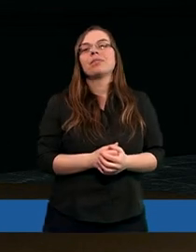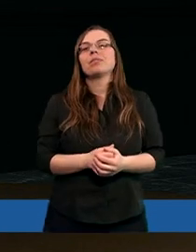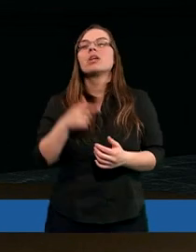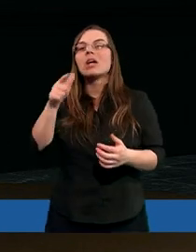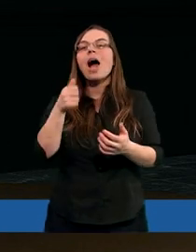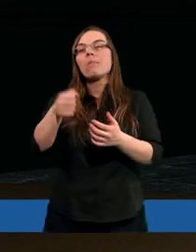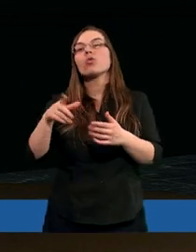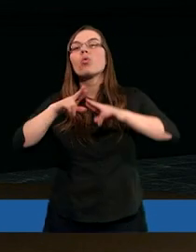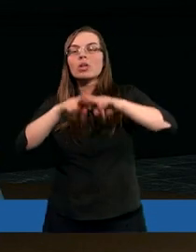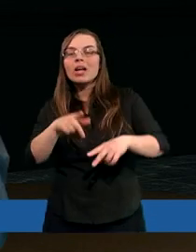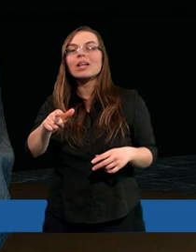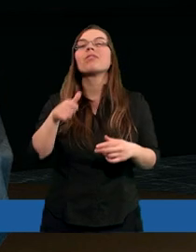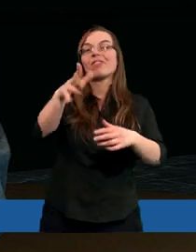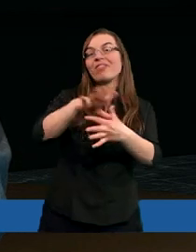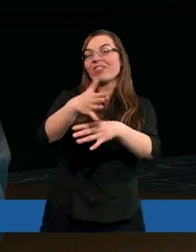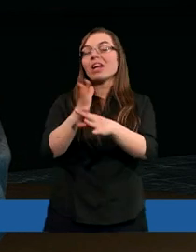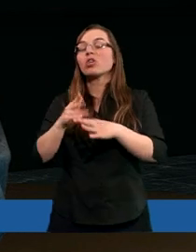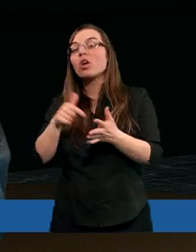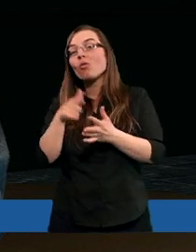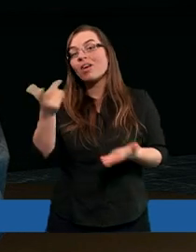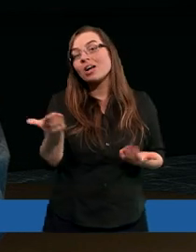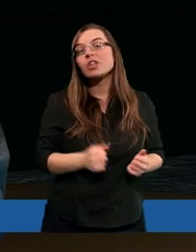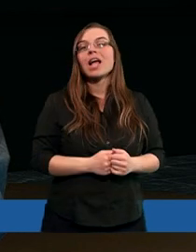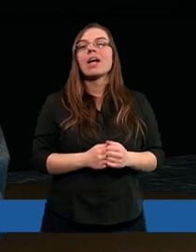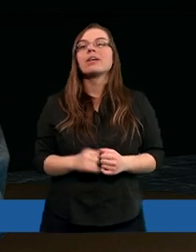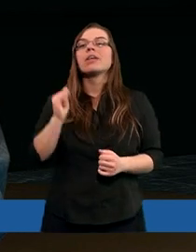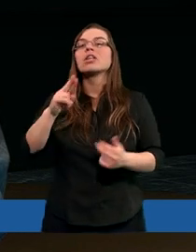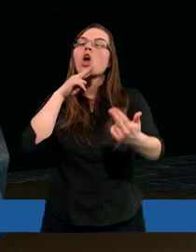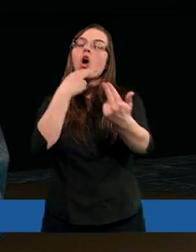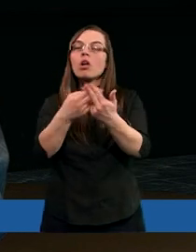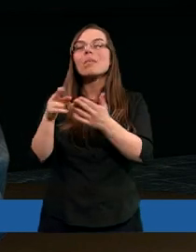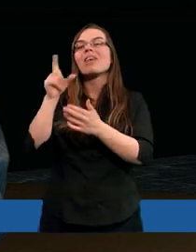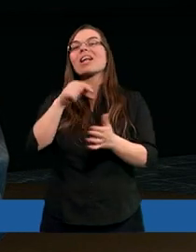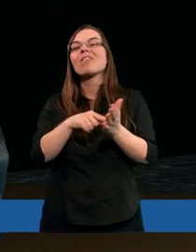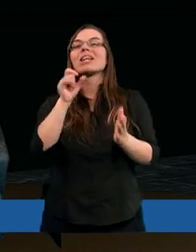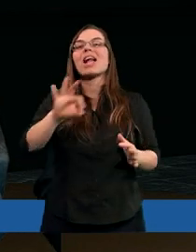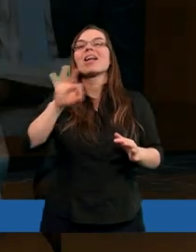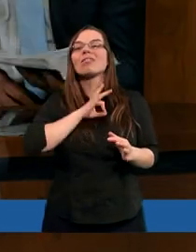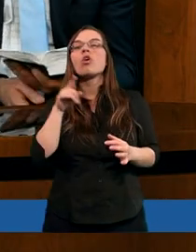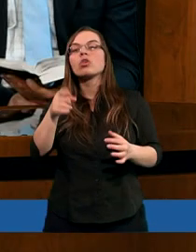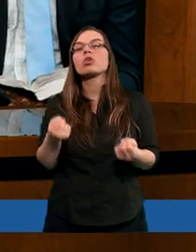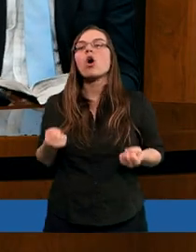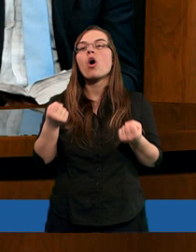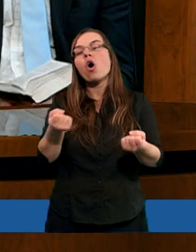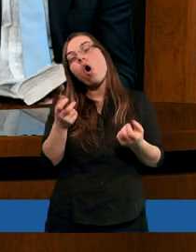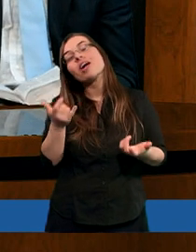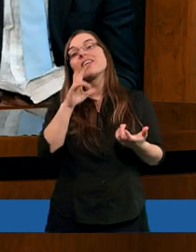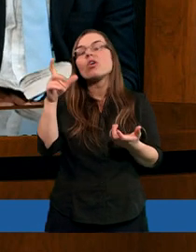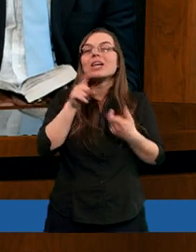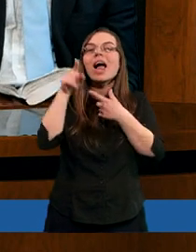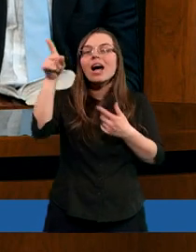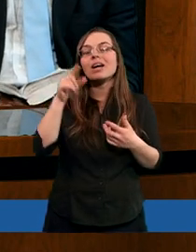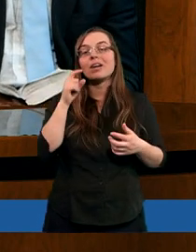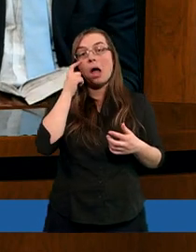Część apostołów zostaje, on jest w więzieniu, więc znowu mamy tutaj Piotra, który jakby odpowiada za swoje, tą gorliwość w służbie dla Pana,